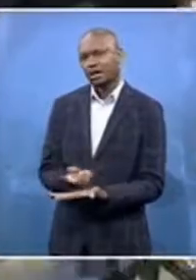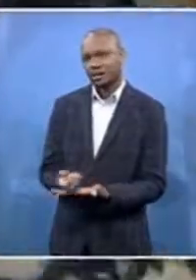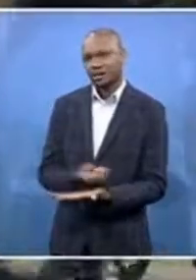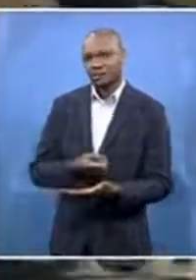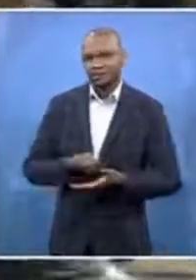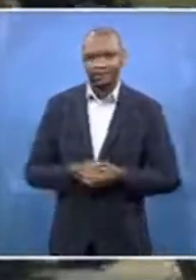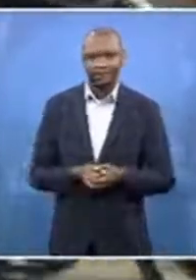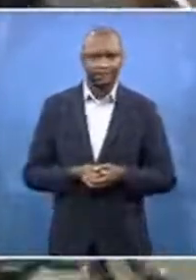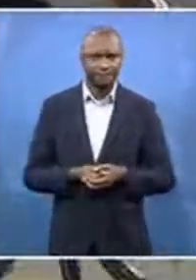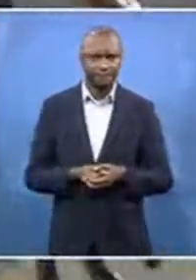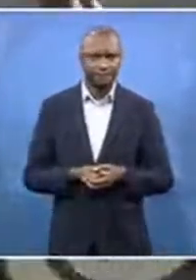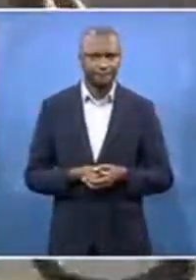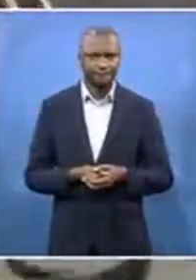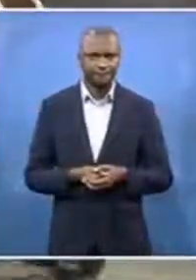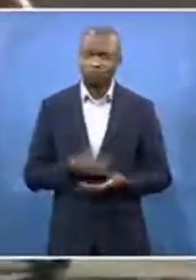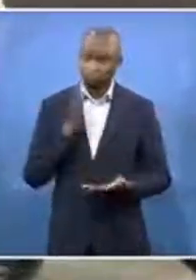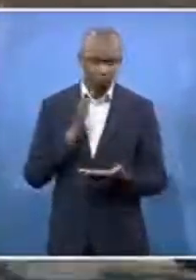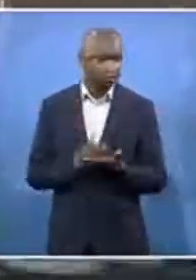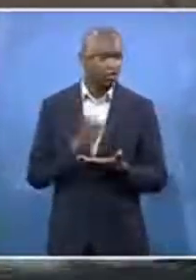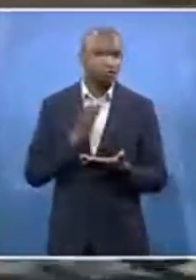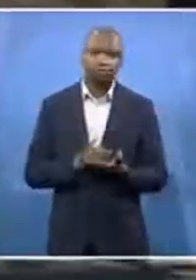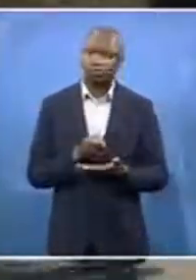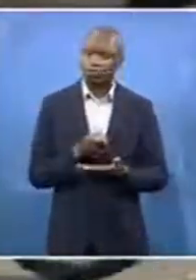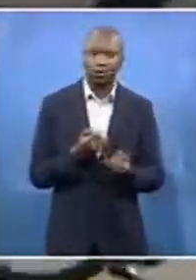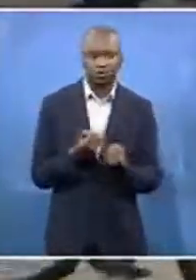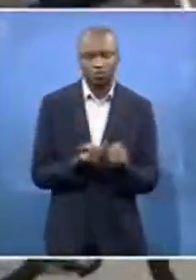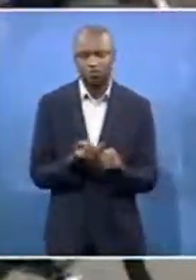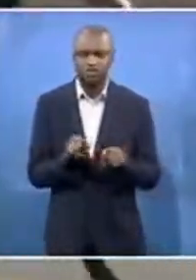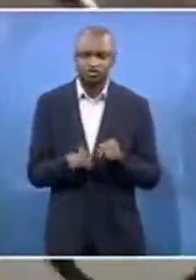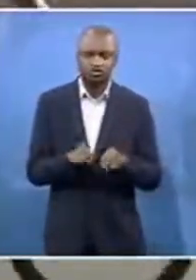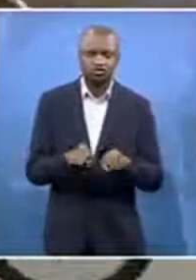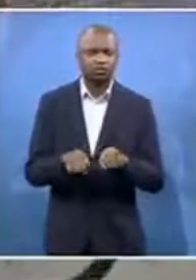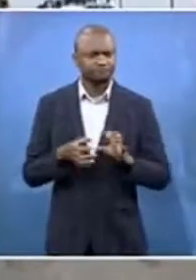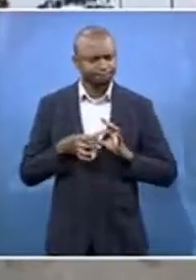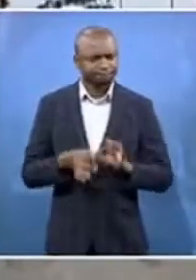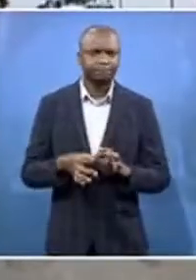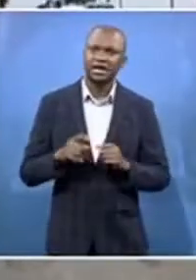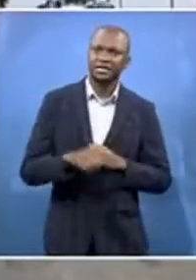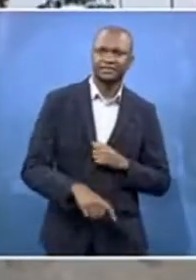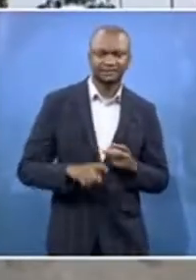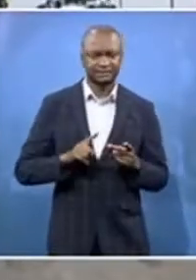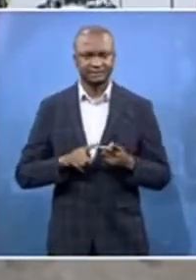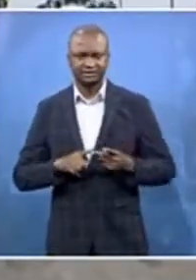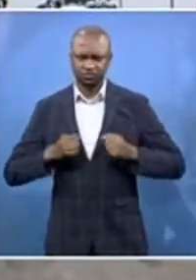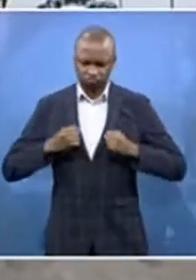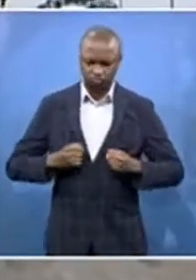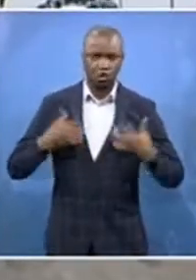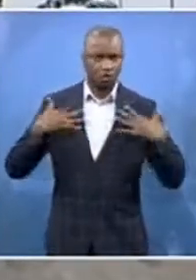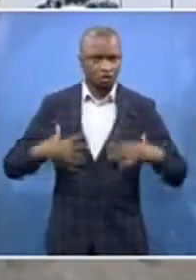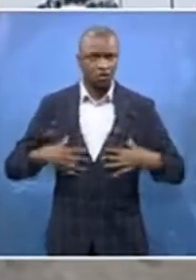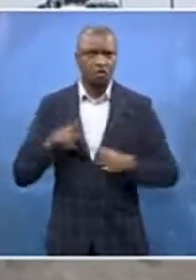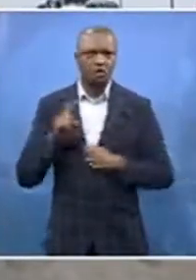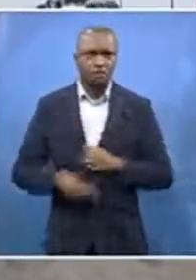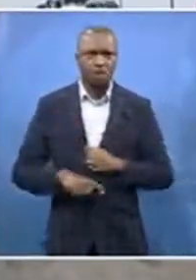kutemnotho akungabateki ukuthi lo mjaho ufuna mfula batimisele nalabatatiko ukuthi